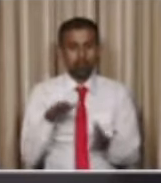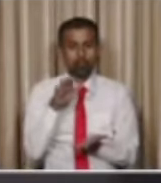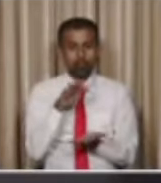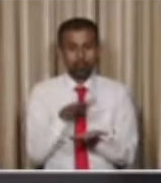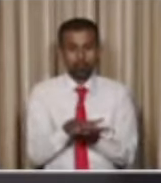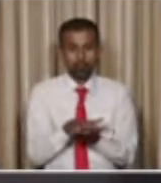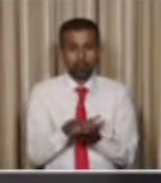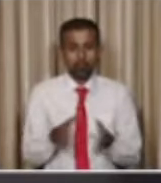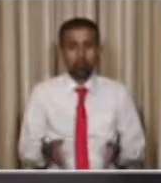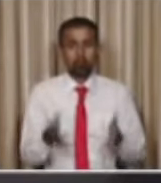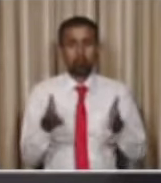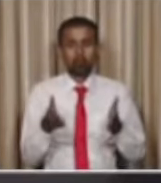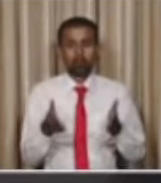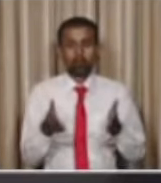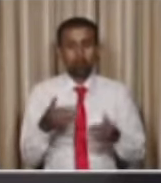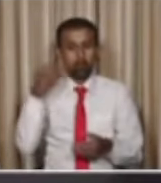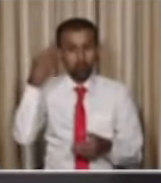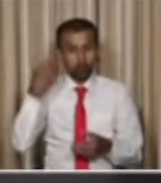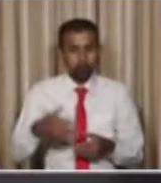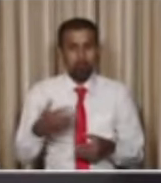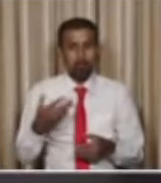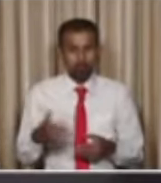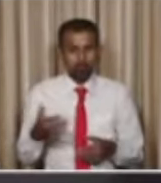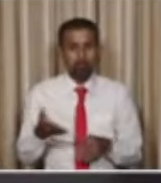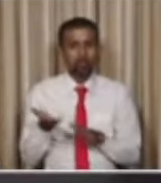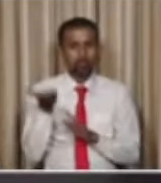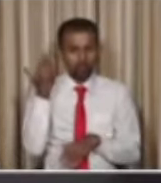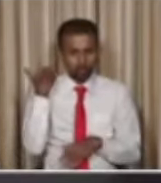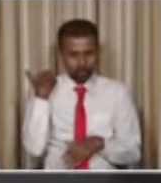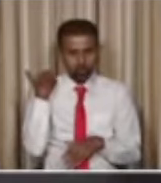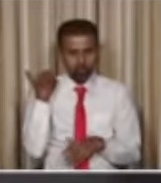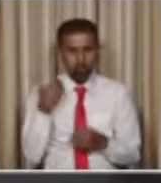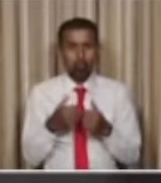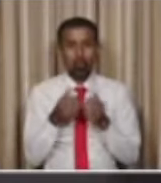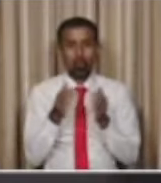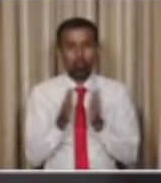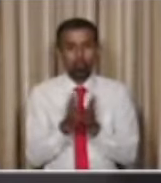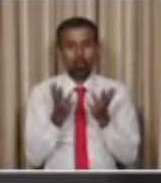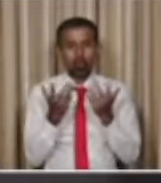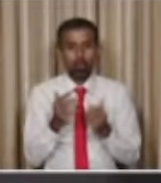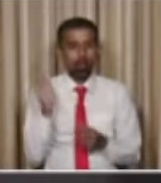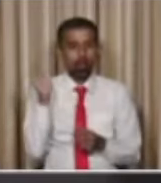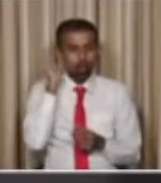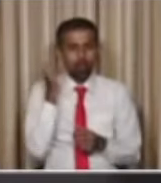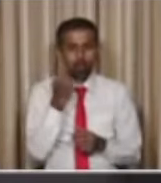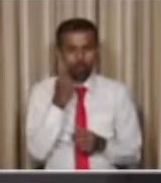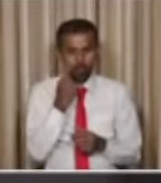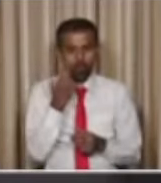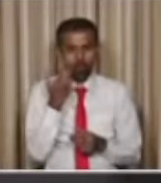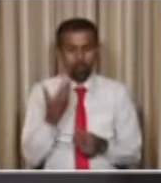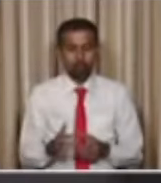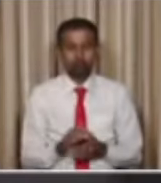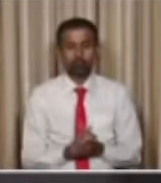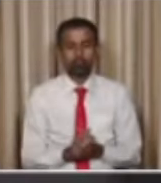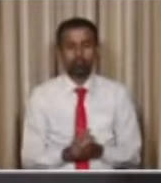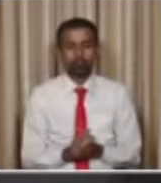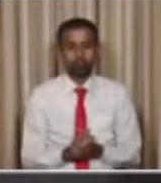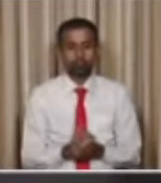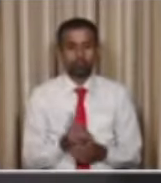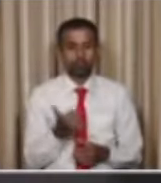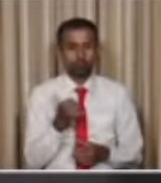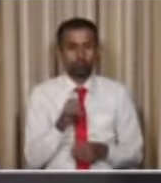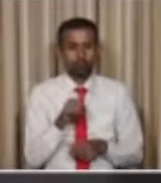ಎಹಮನತ್ತಂ ಮಹಾಮಗ ಮಿಯಗಿಯ ಅವಸ್ಥಾ ಅಪೇ ಇತಿಹಾಸೇ ಓಣತರಂ ಅಹಣ್ಣ ದಕಿನ್ನ ತಿಯೆನೋ